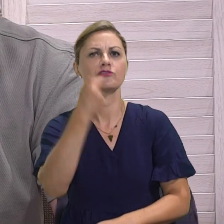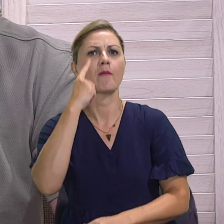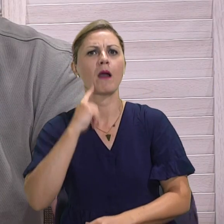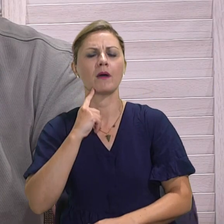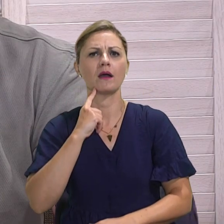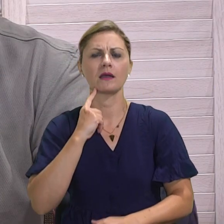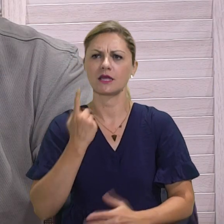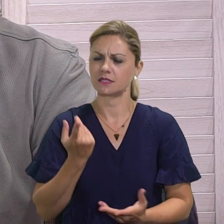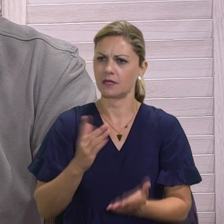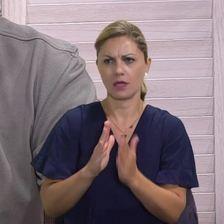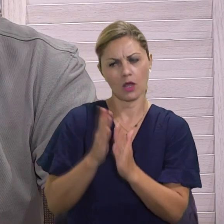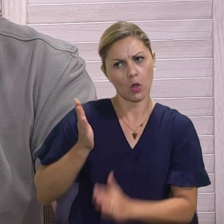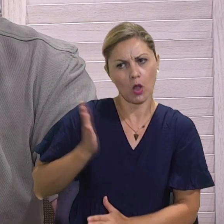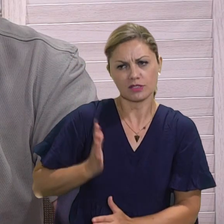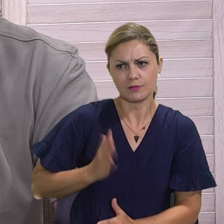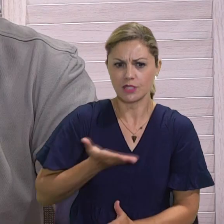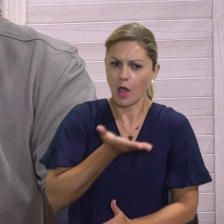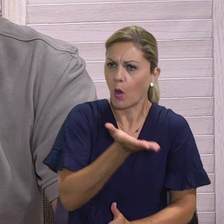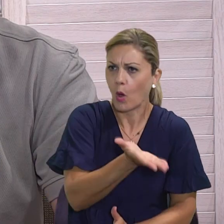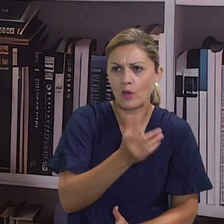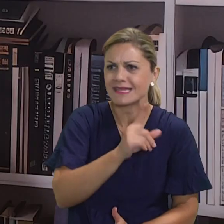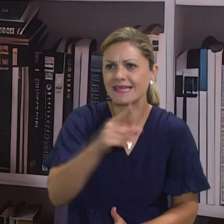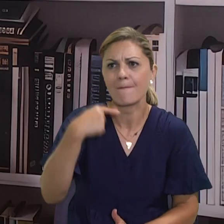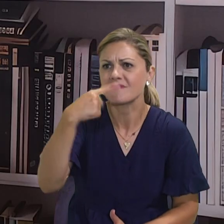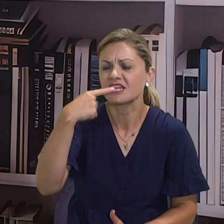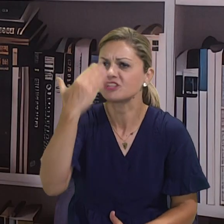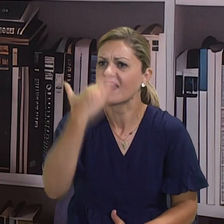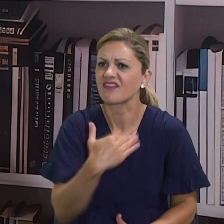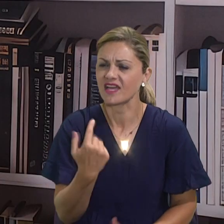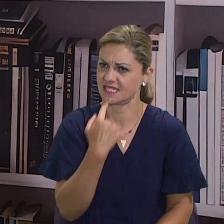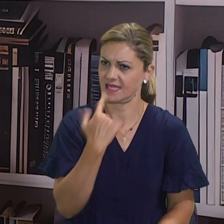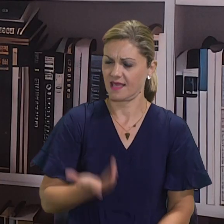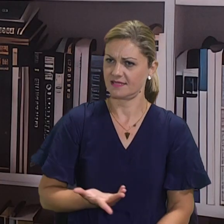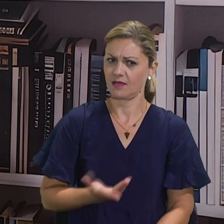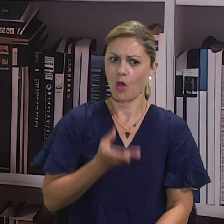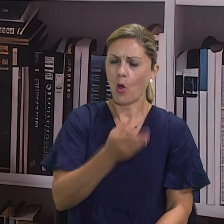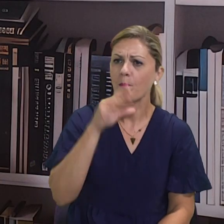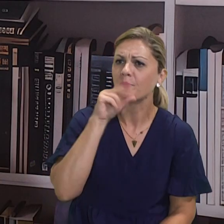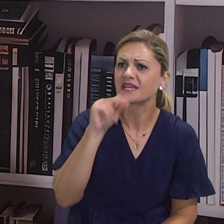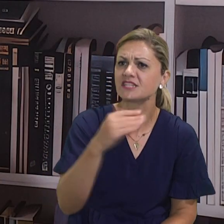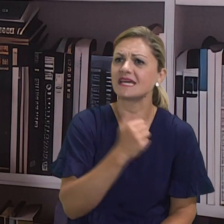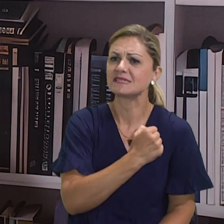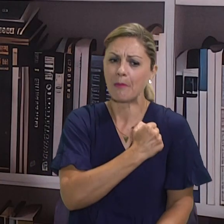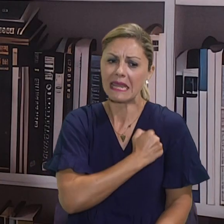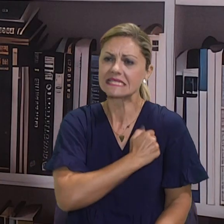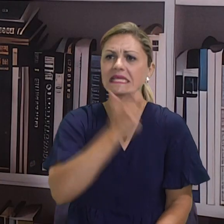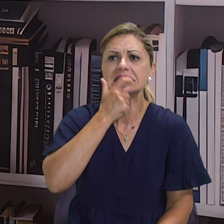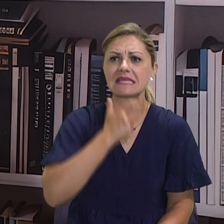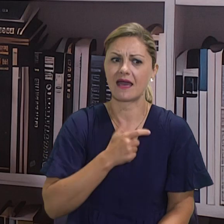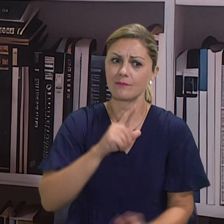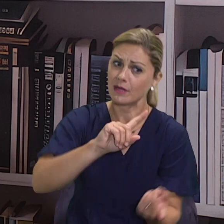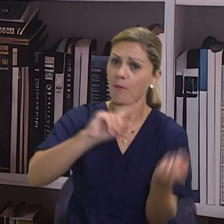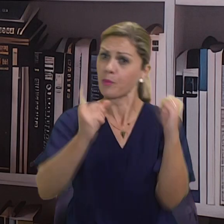Šta je, tek je krenija, već ga govori. Znate, problem je što vam on sve govori na splitskom govoru, moramo